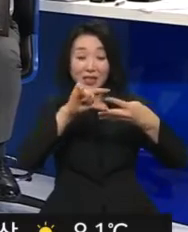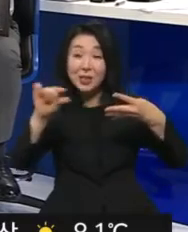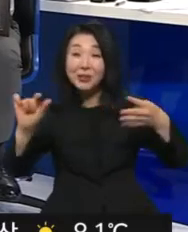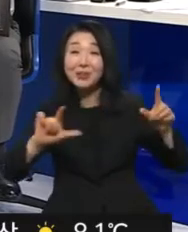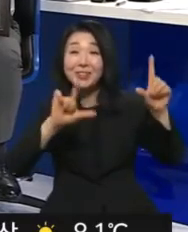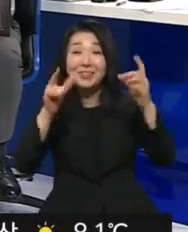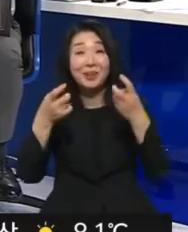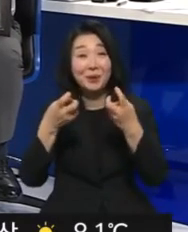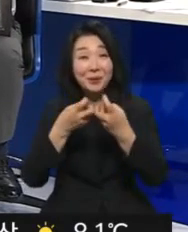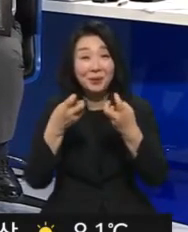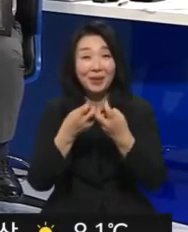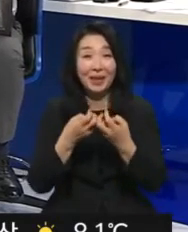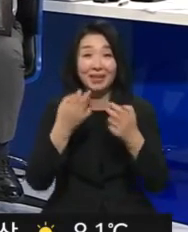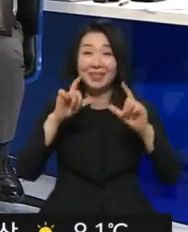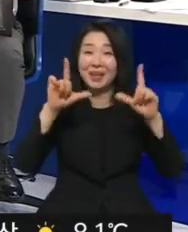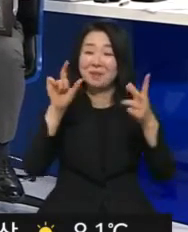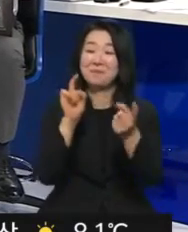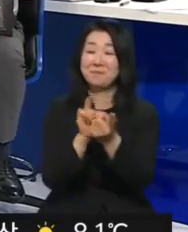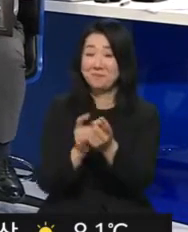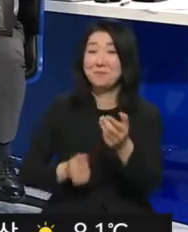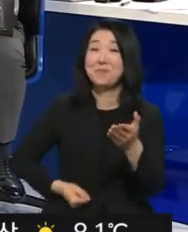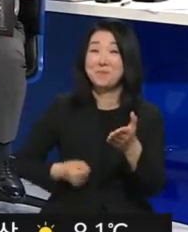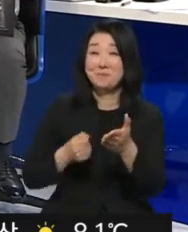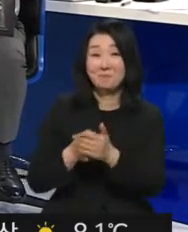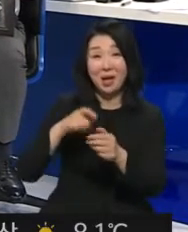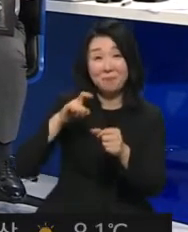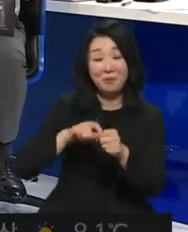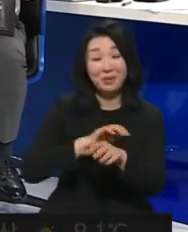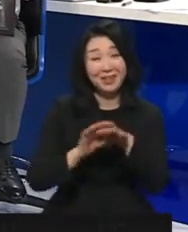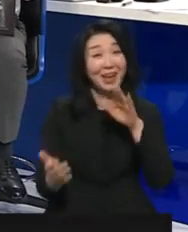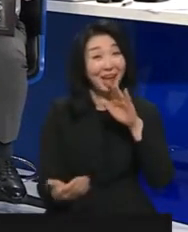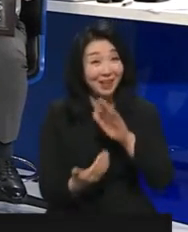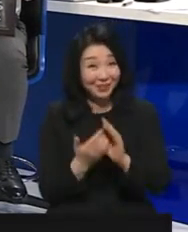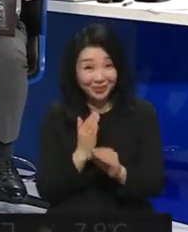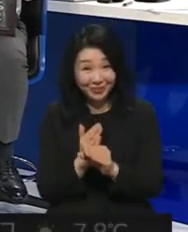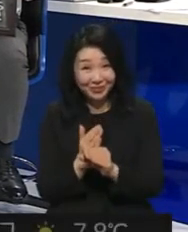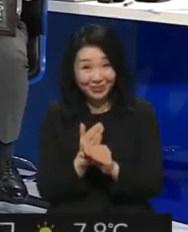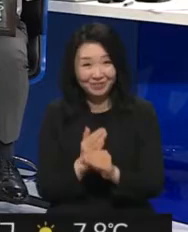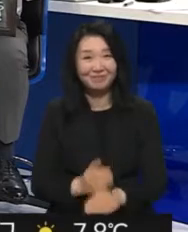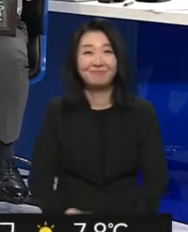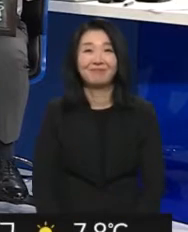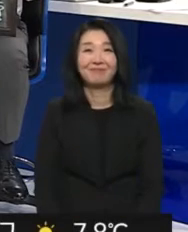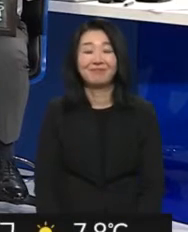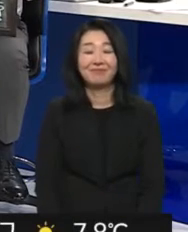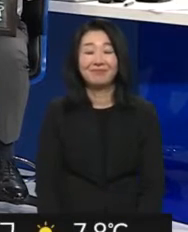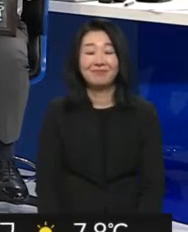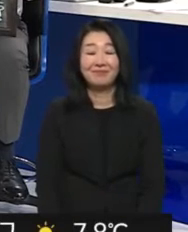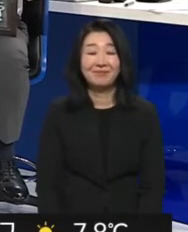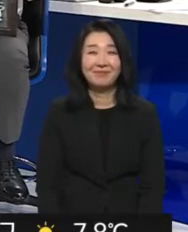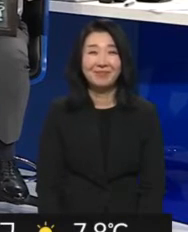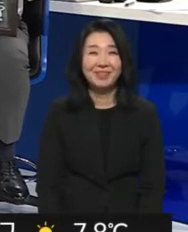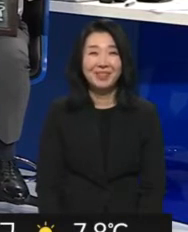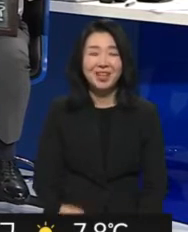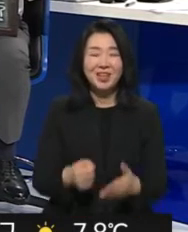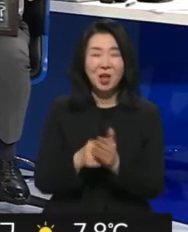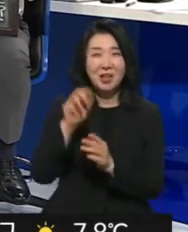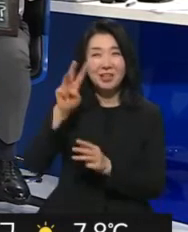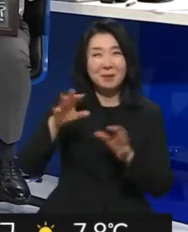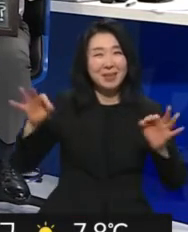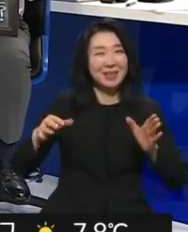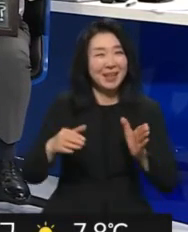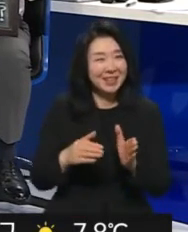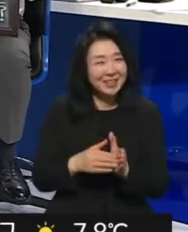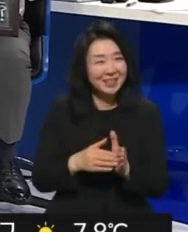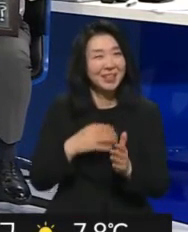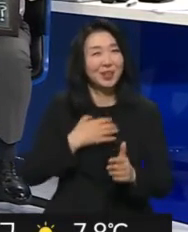어떻게 보내셨나요? 새해를 맞아 다짐했던 목표들은 잘 이루고 계신지 궁금한데요. 작심삼일로 끝나지 않을까 걱정하실